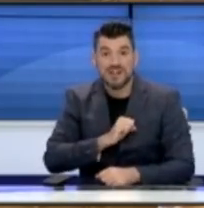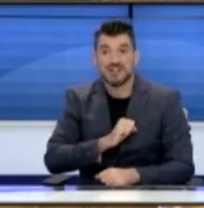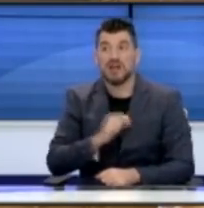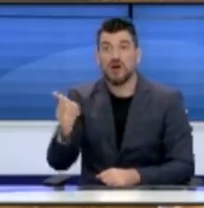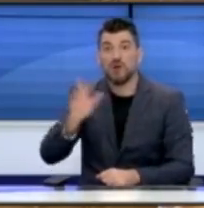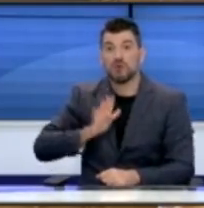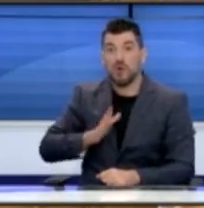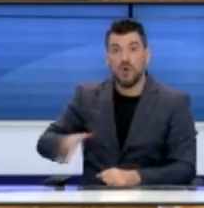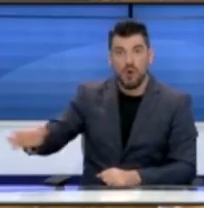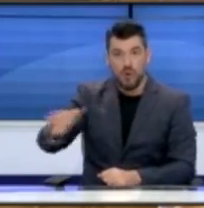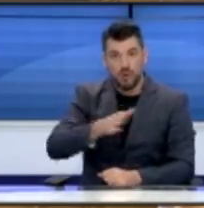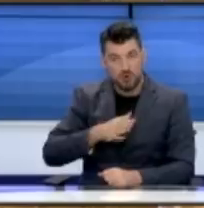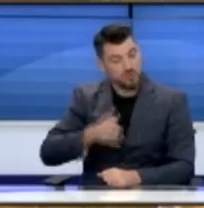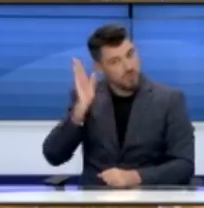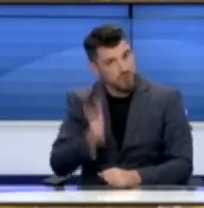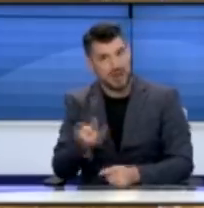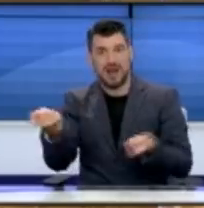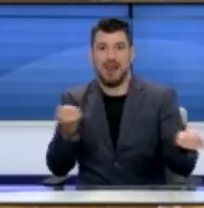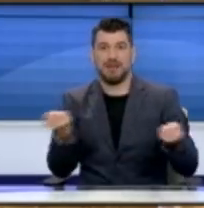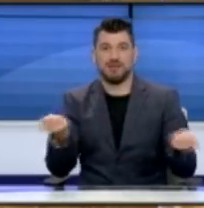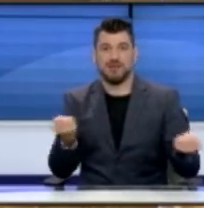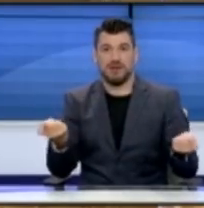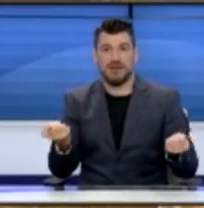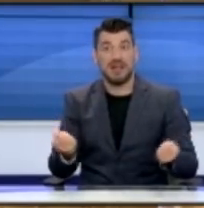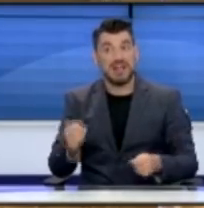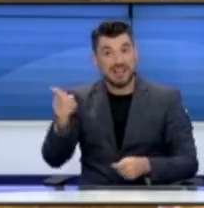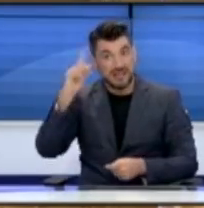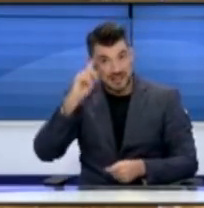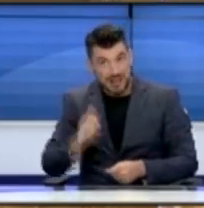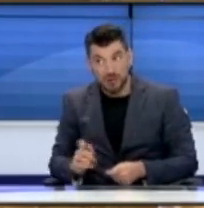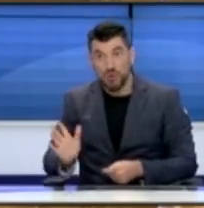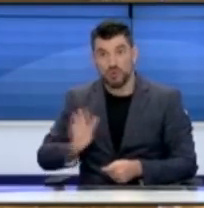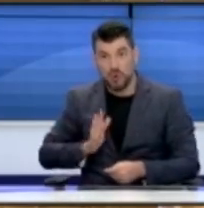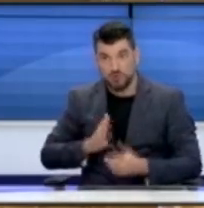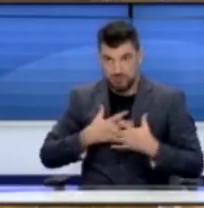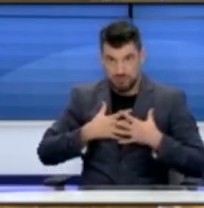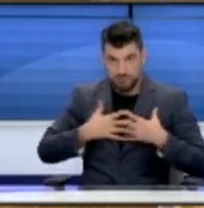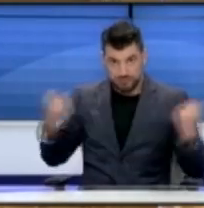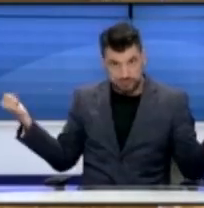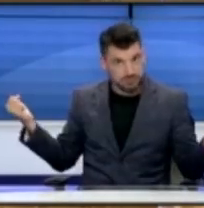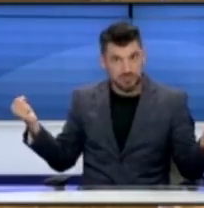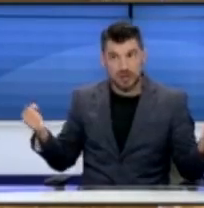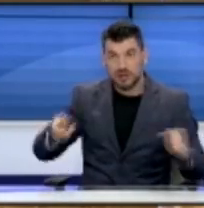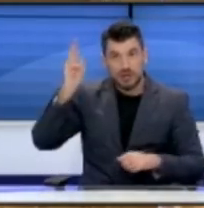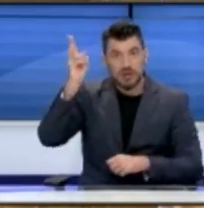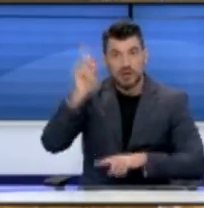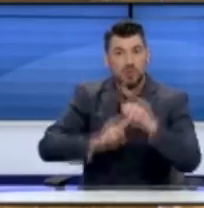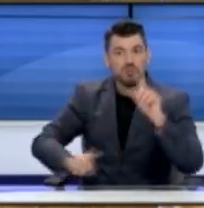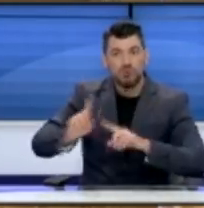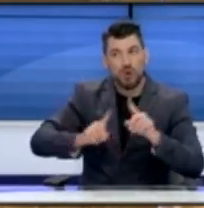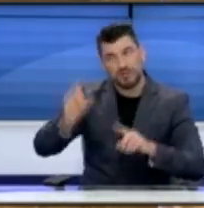γιατί ξέρετε πως θα ξεσπάσει πάνω σας πολιτικά η λαϊκή οργή από αυτά τα ψεύτικα τα λόγια τα